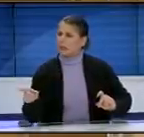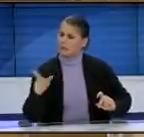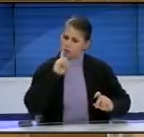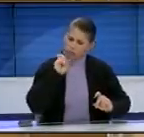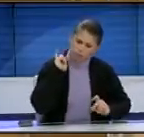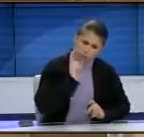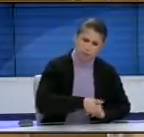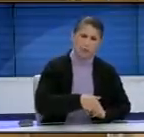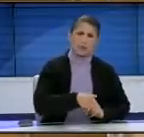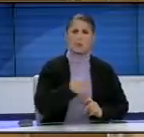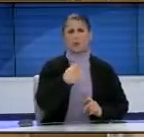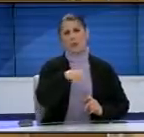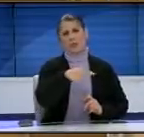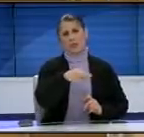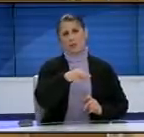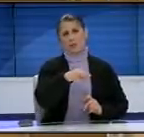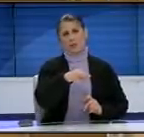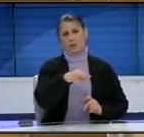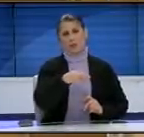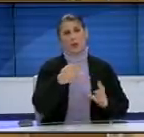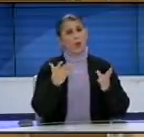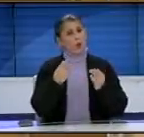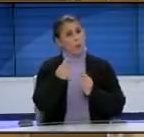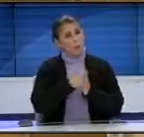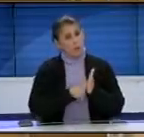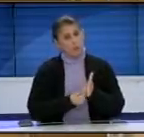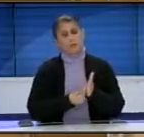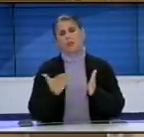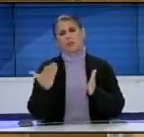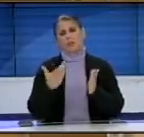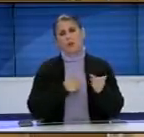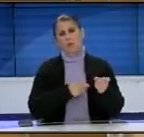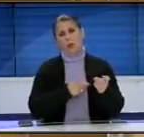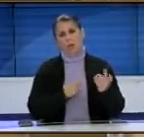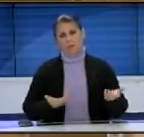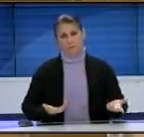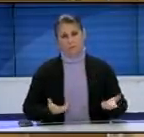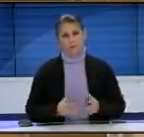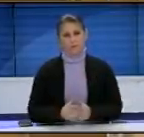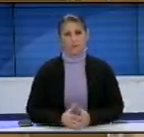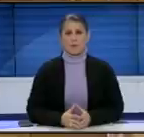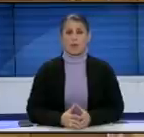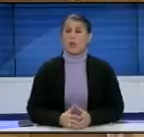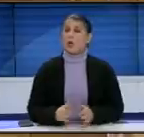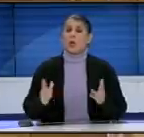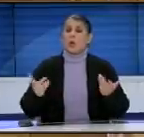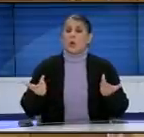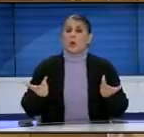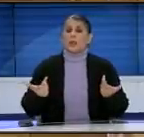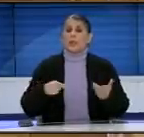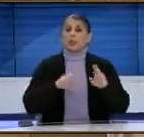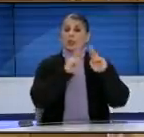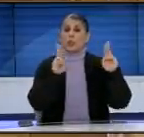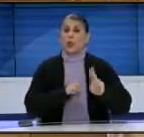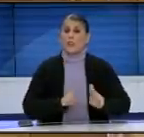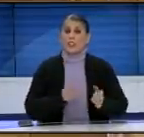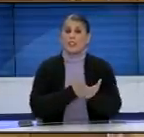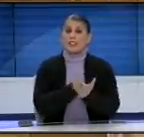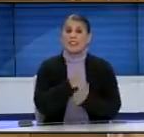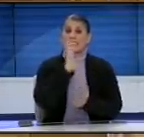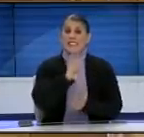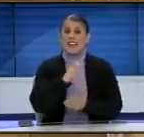στους λιγότερο ισχυρούς, πολύ συχνά και με τα όπλα. Πού ήταν και πού είναι το διεθνές δίκαιο